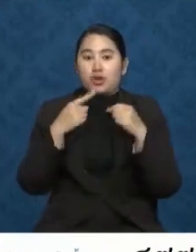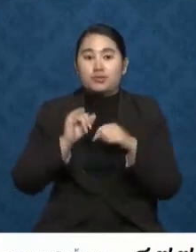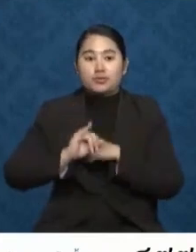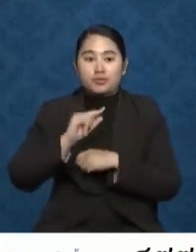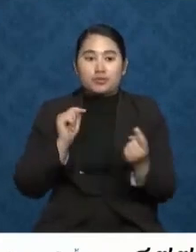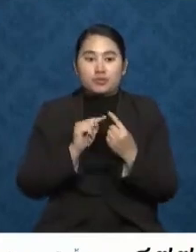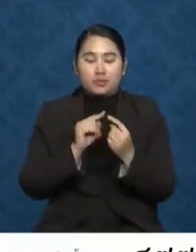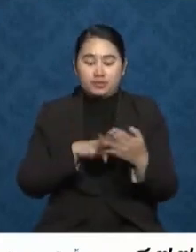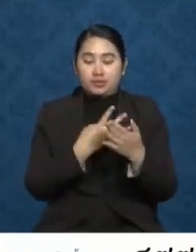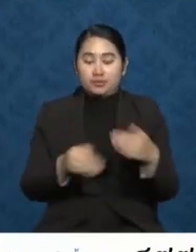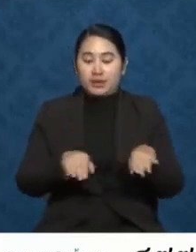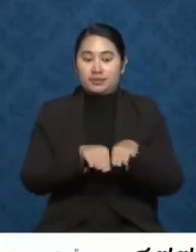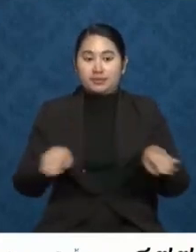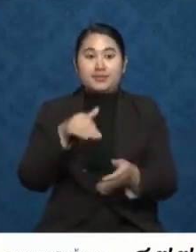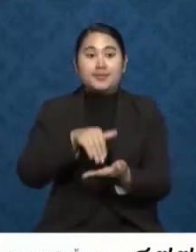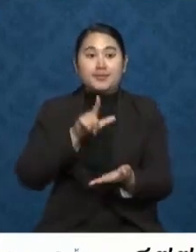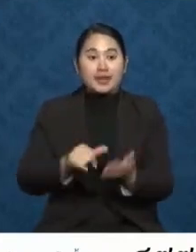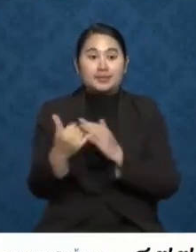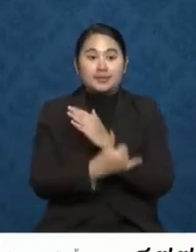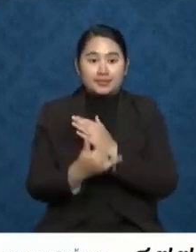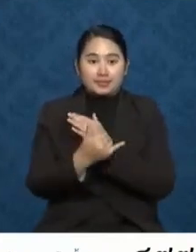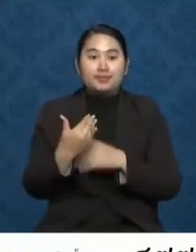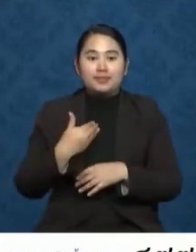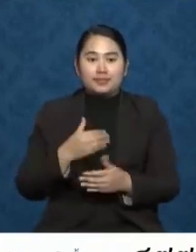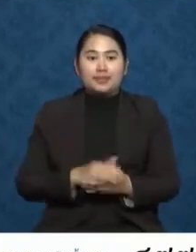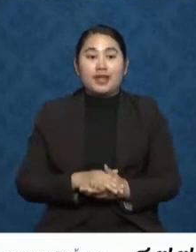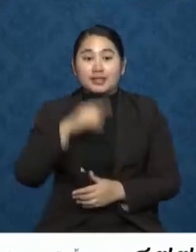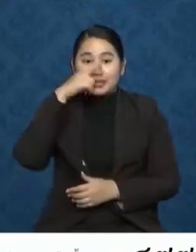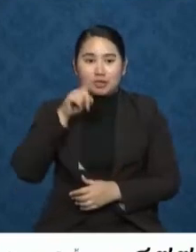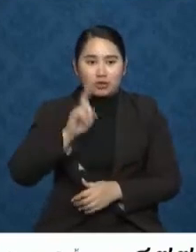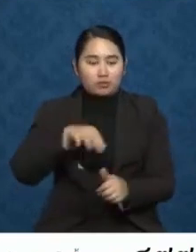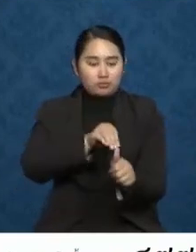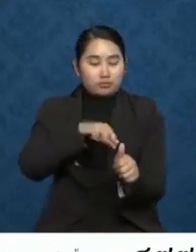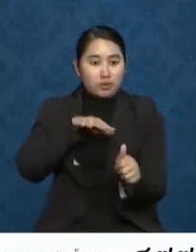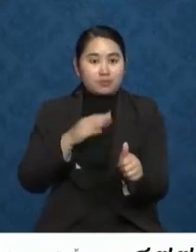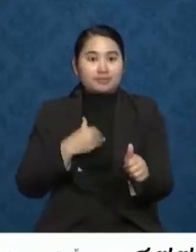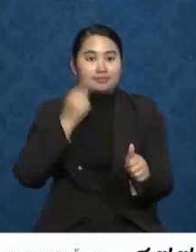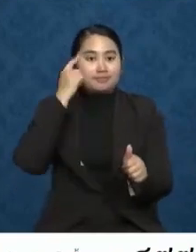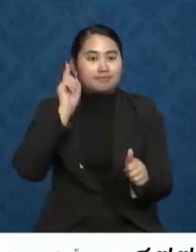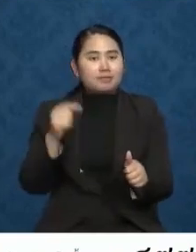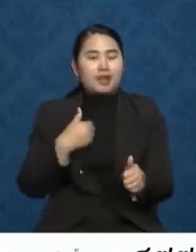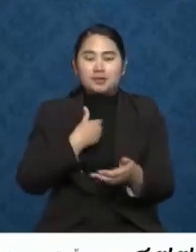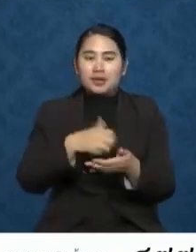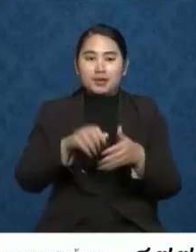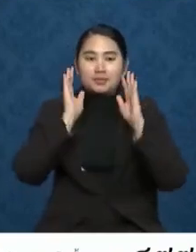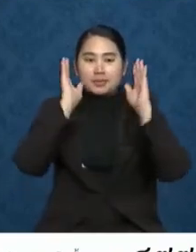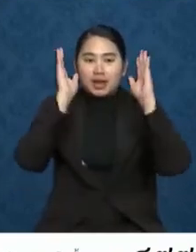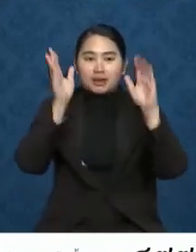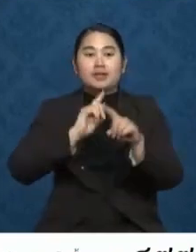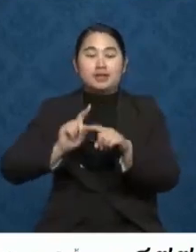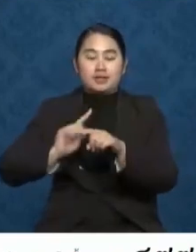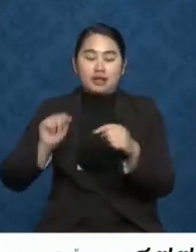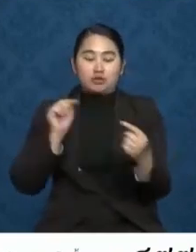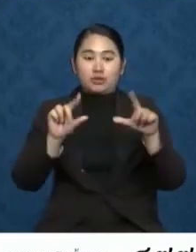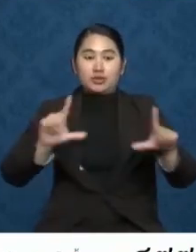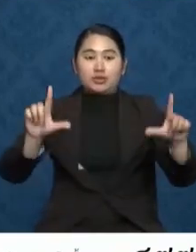งและแผนแม่บททางความมั่นคงและการต่างประเทศไทยต้องแสดงความเป็นผู้นำครับในการชูประเด็นต่างๆที่เป็นวาระที่สำคัญในประชาคมโล